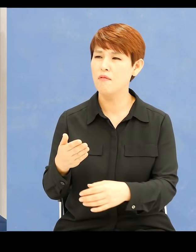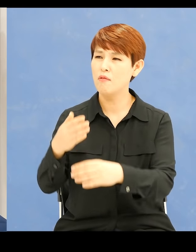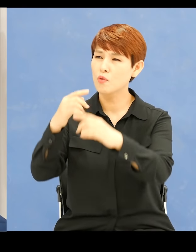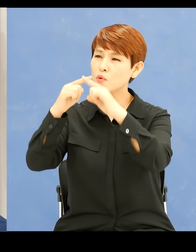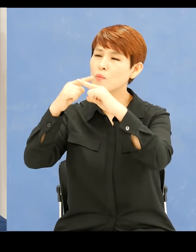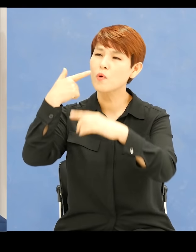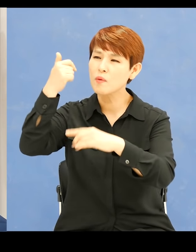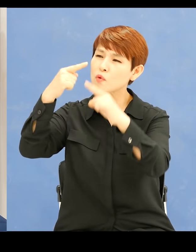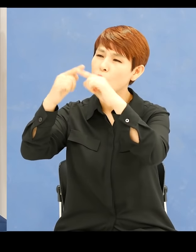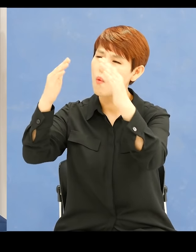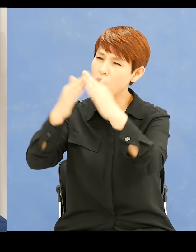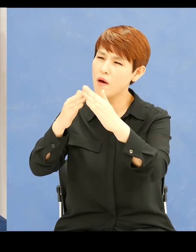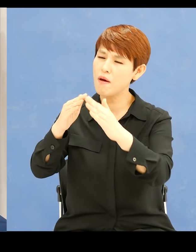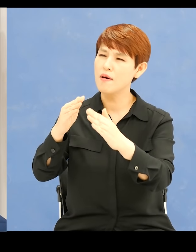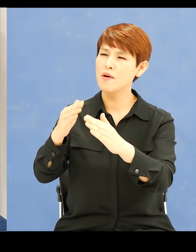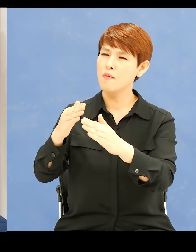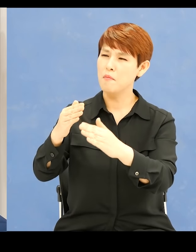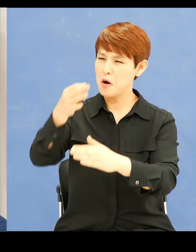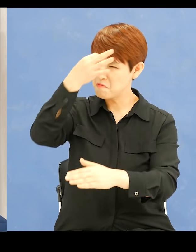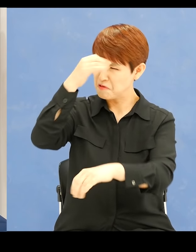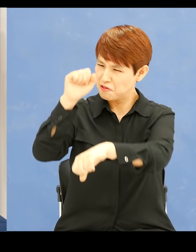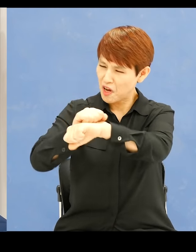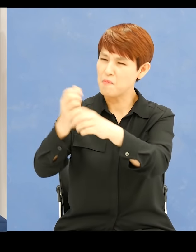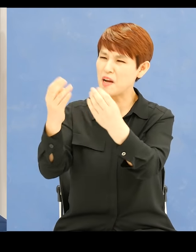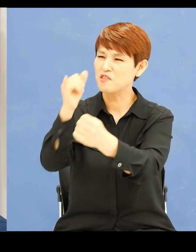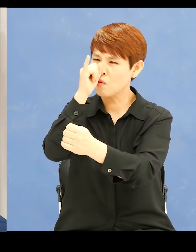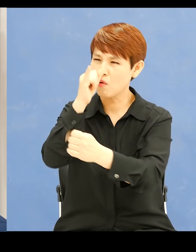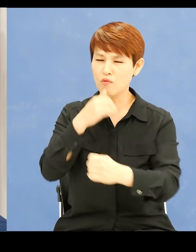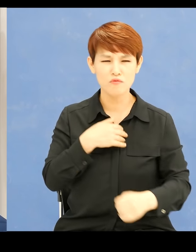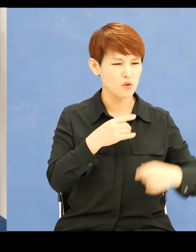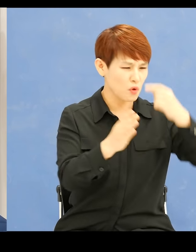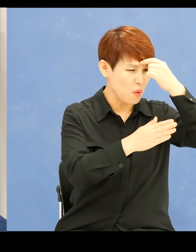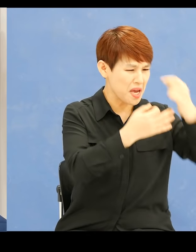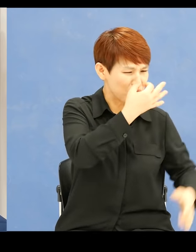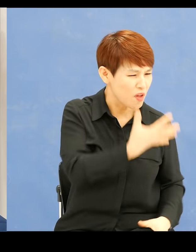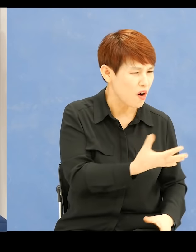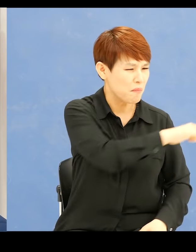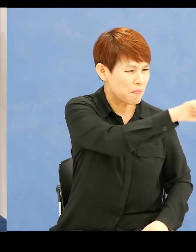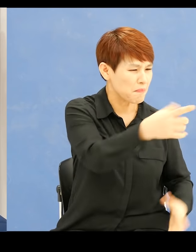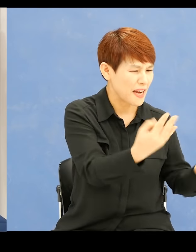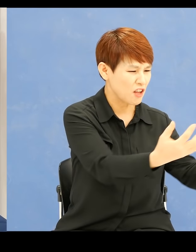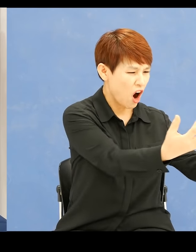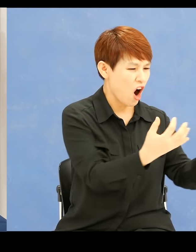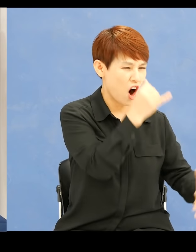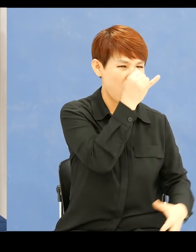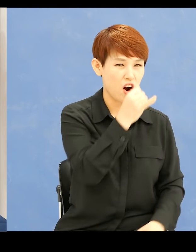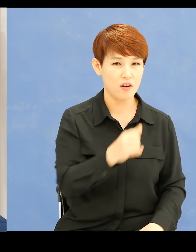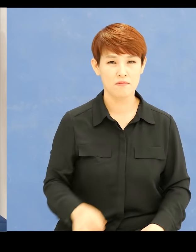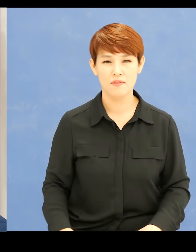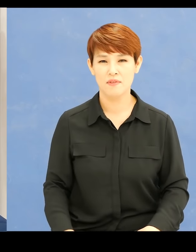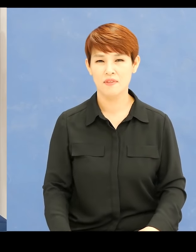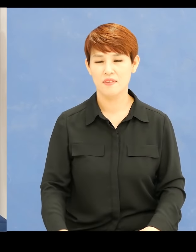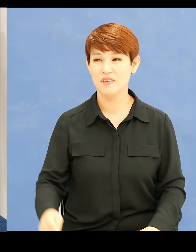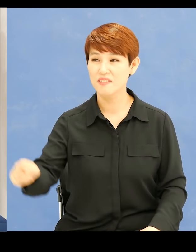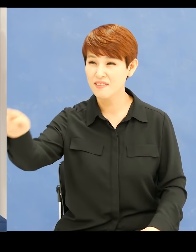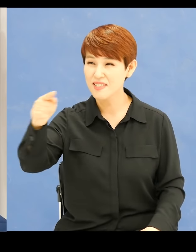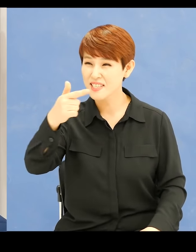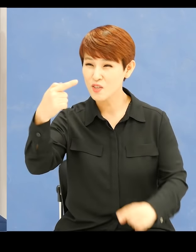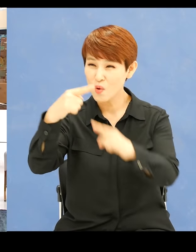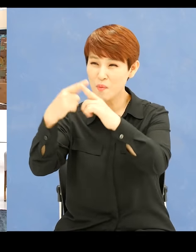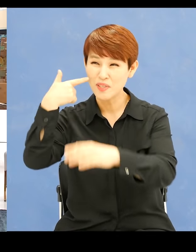이런 분들이 많은데 네. 왜 우리 교회는 다 2권, 3권짜리입니다. 2권, 3권. 예, 예. 다 힘든 사람들밖에 없어요. 그러니까 그분이 이제